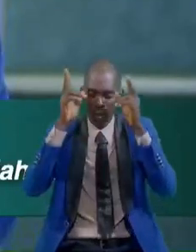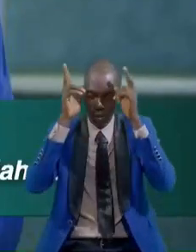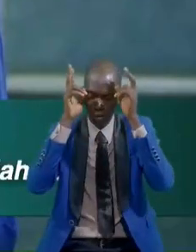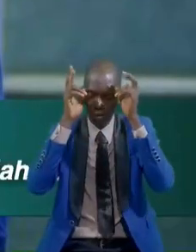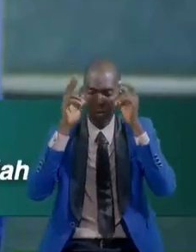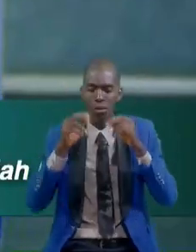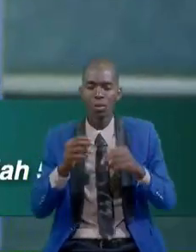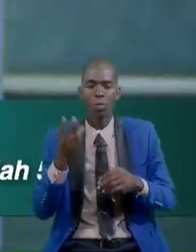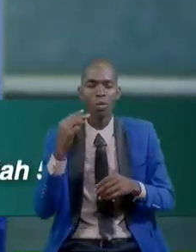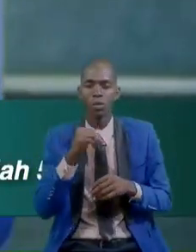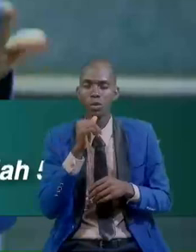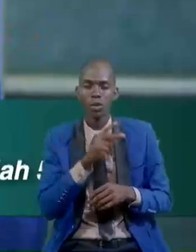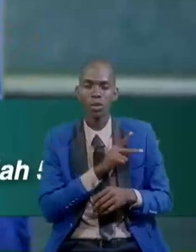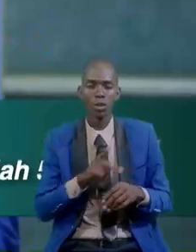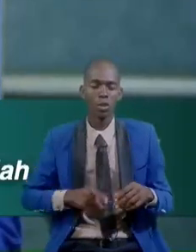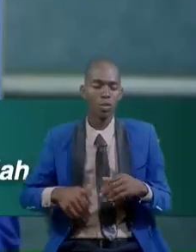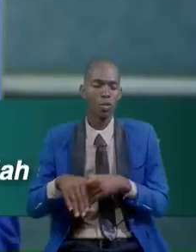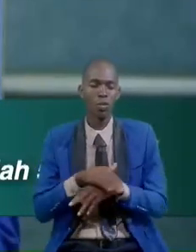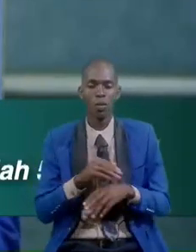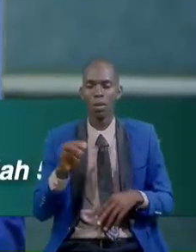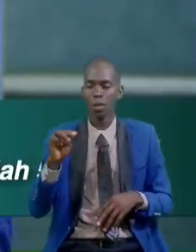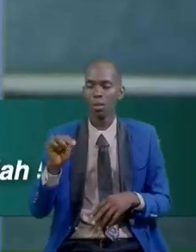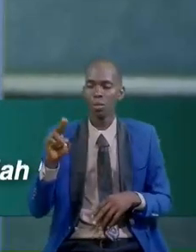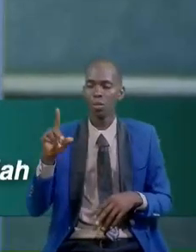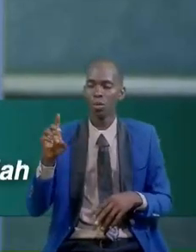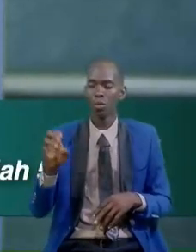mulets. Le peuple souffrait.